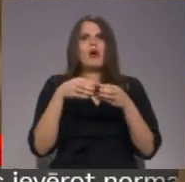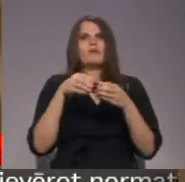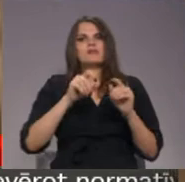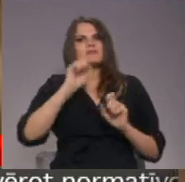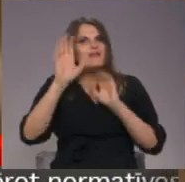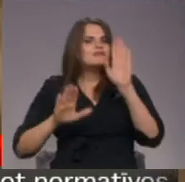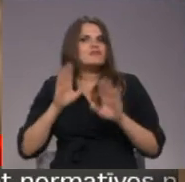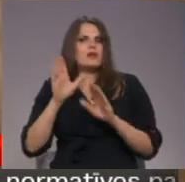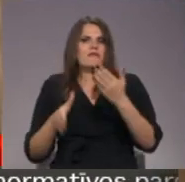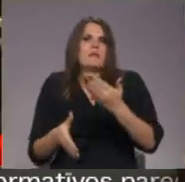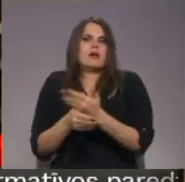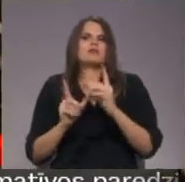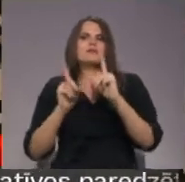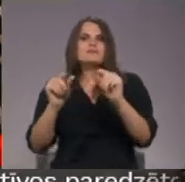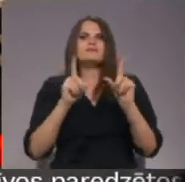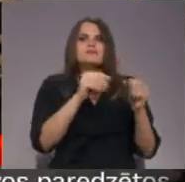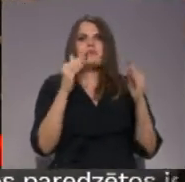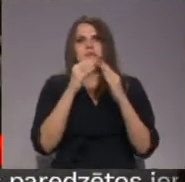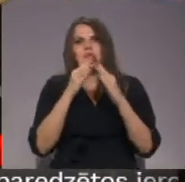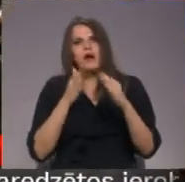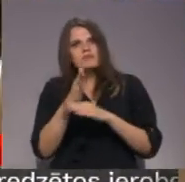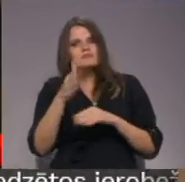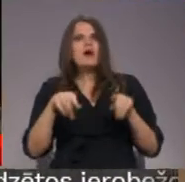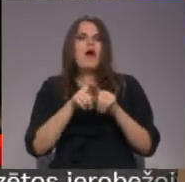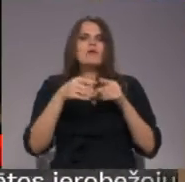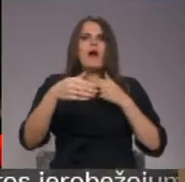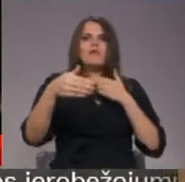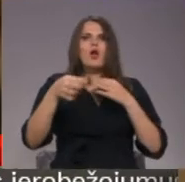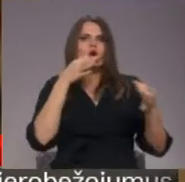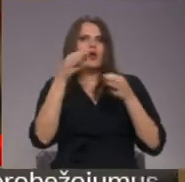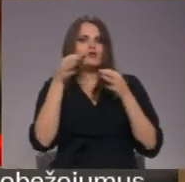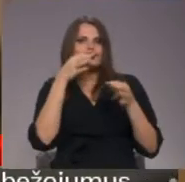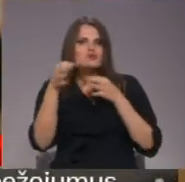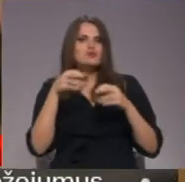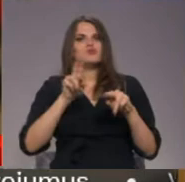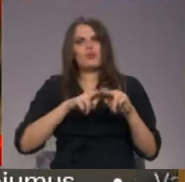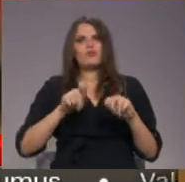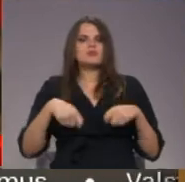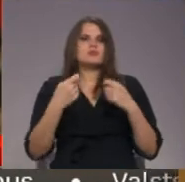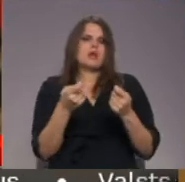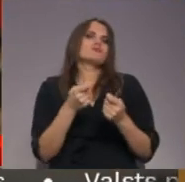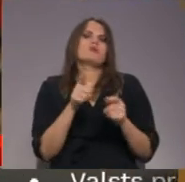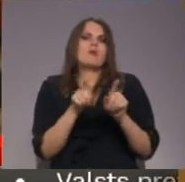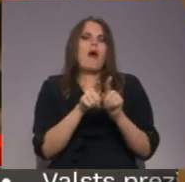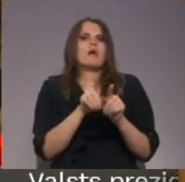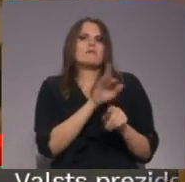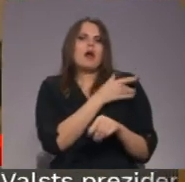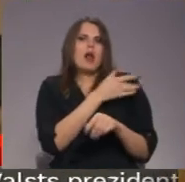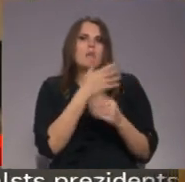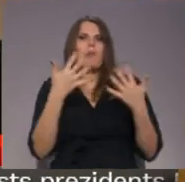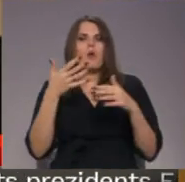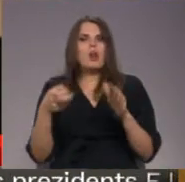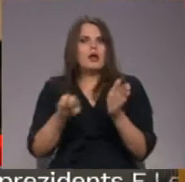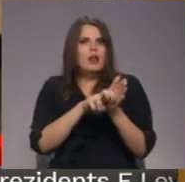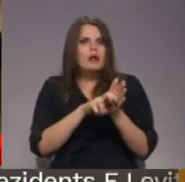visu diennakti gan dodoties pie pacientu uz mājām, gan īstenojot attālinātās konsultācijas, gan sniedzot pakalpojumu ambulatori.